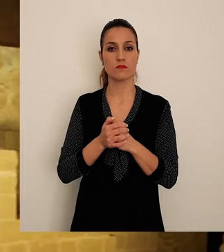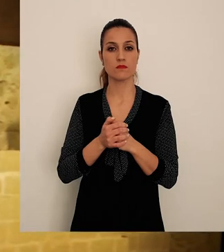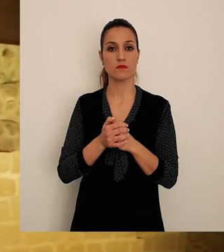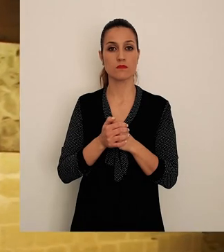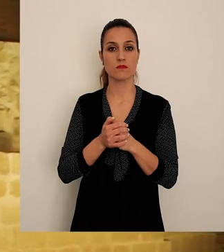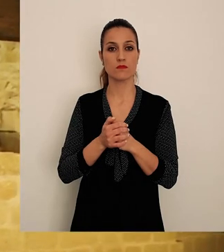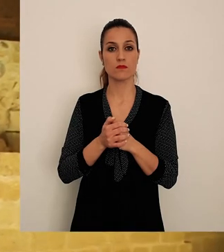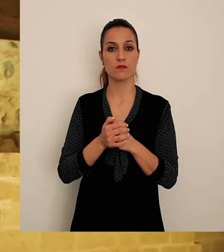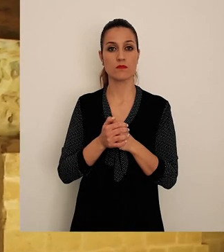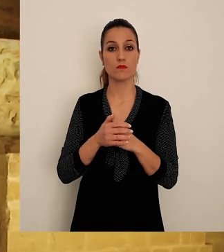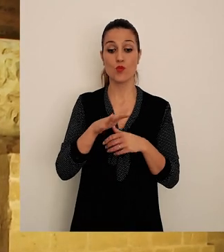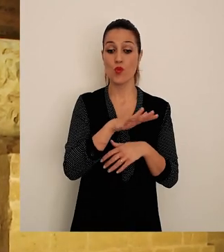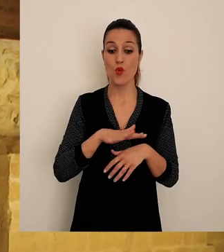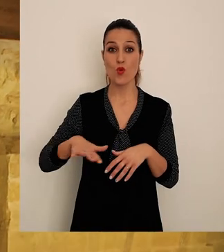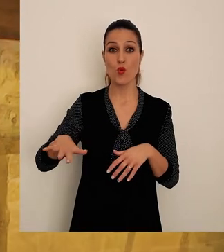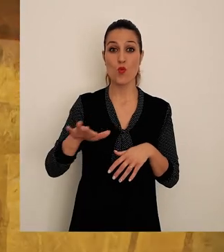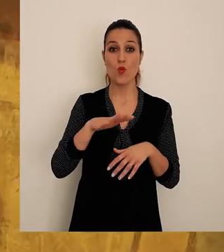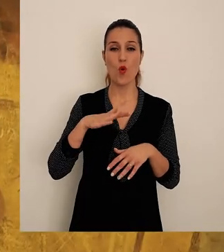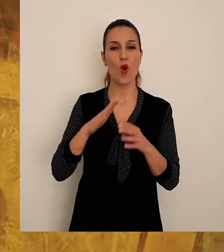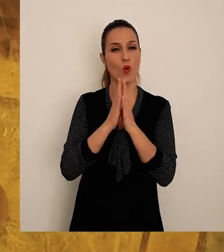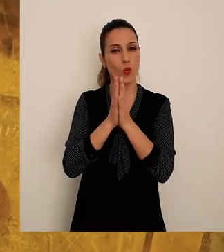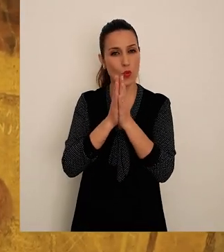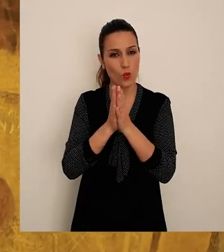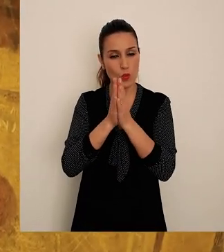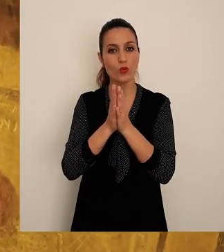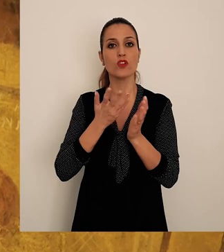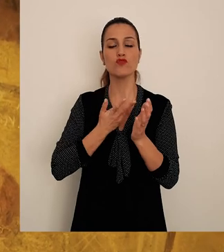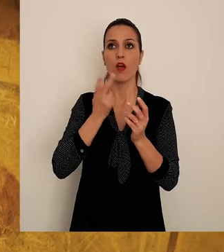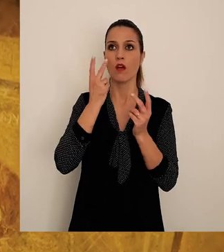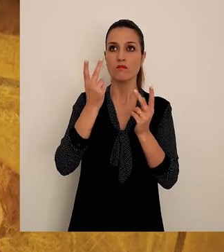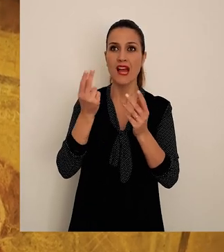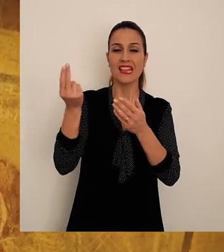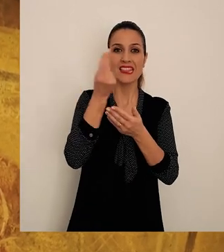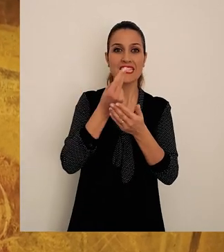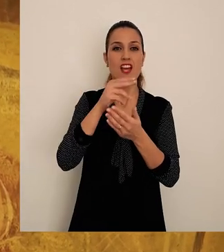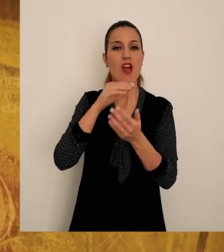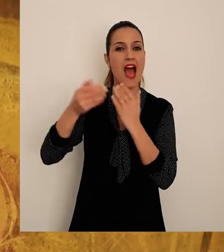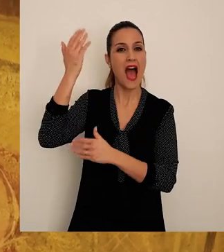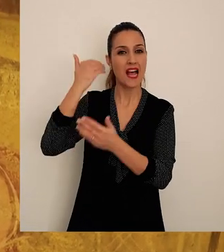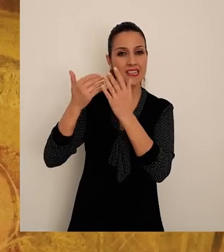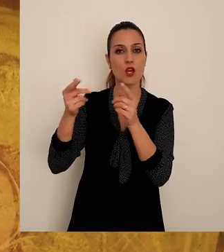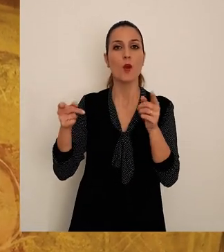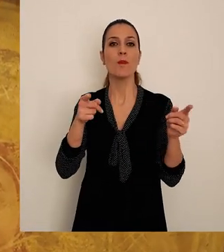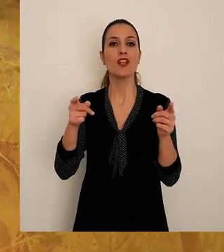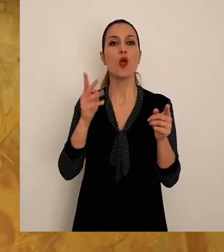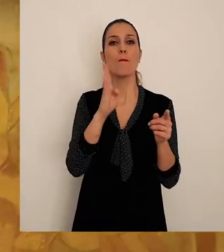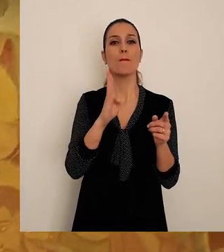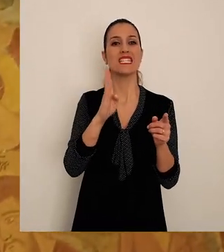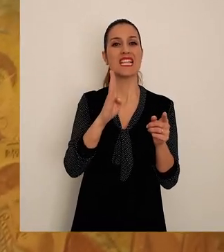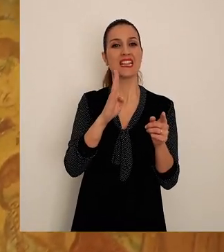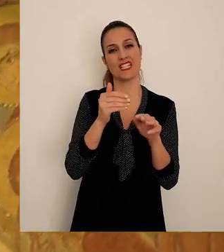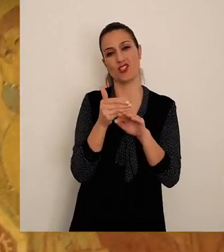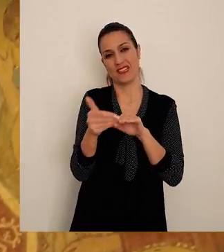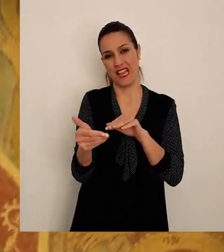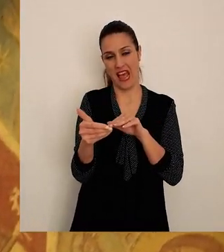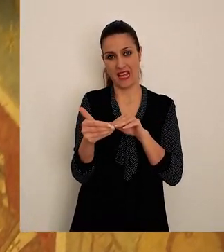Sui muri di quello che doveva essere un luogo di culto furono rinvenuti i resti di diversi antichi affreschi risalenti al periodo tardo